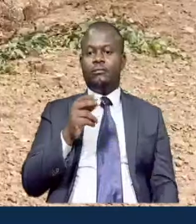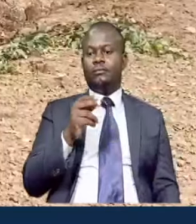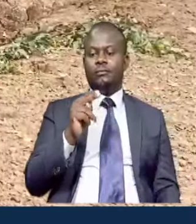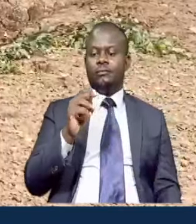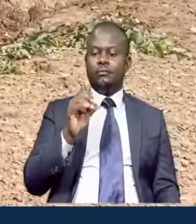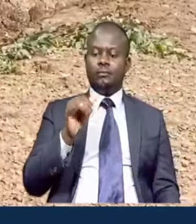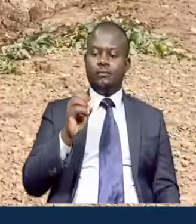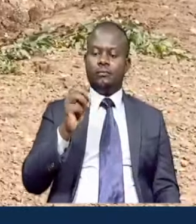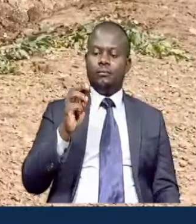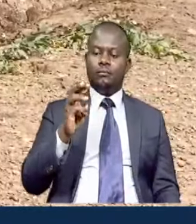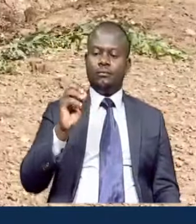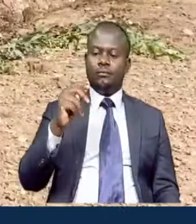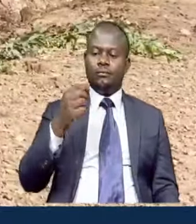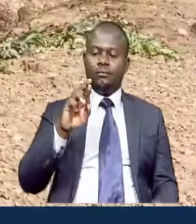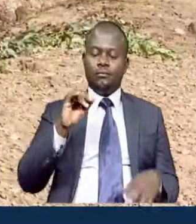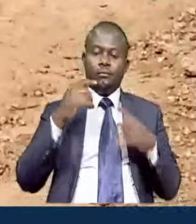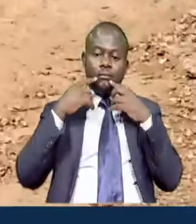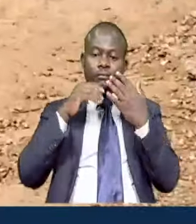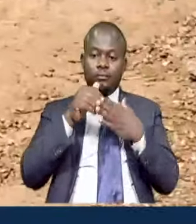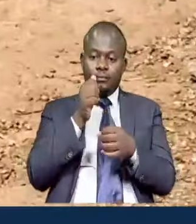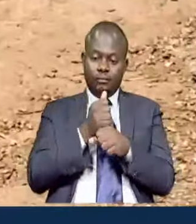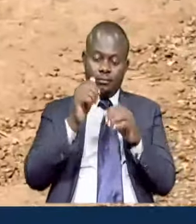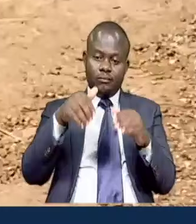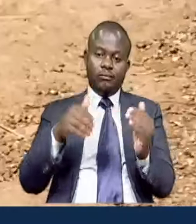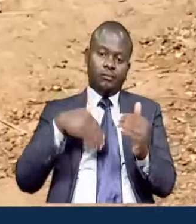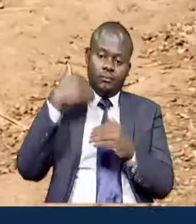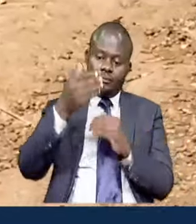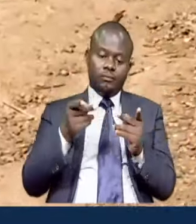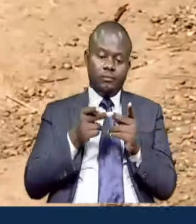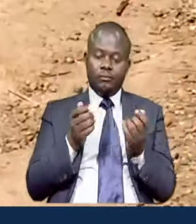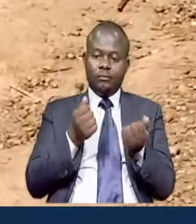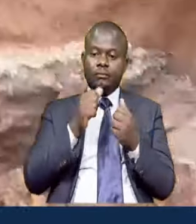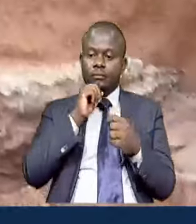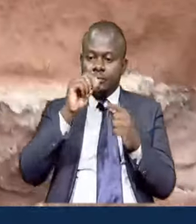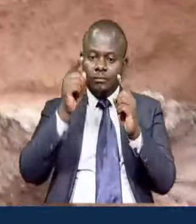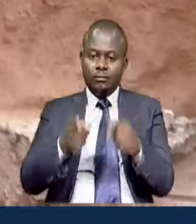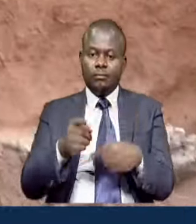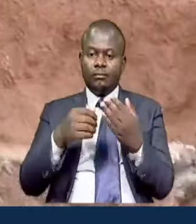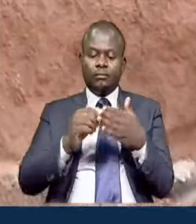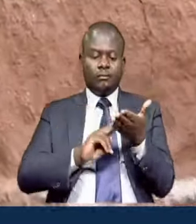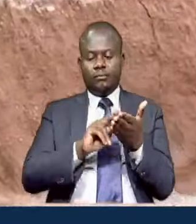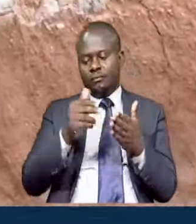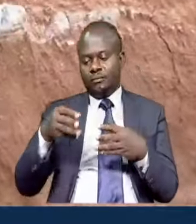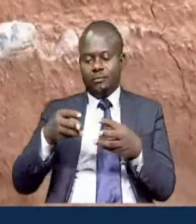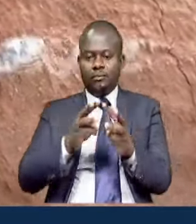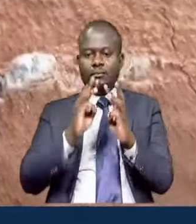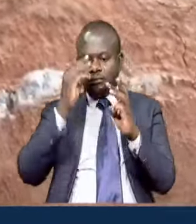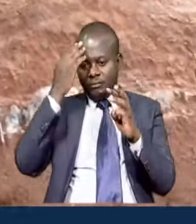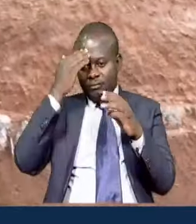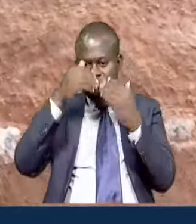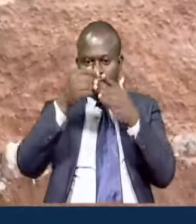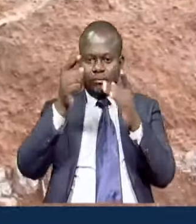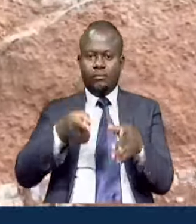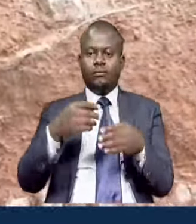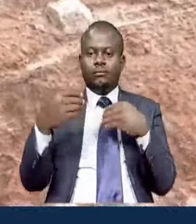nawe avuga ko hagiye gukorwa imiganda ubundi aho imodoka itazagera ngo hazakoreshwa ubundi buryo bwo kugeza ibikoresho